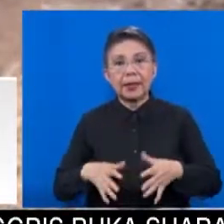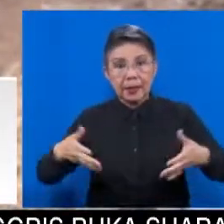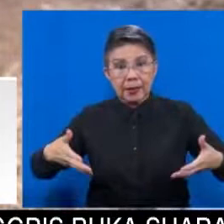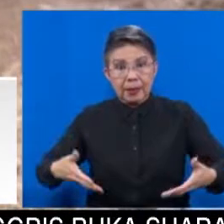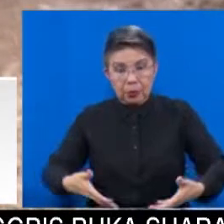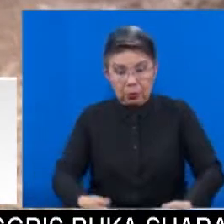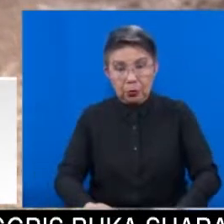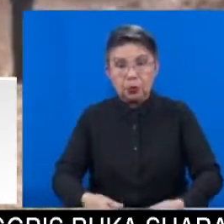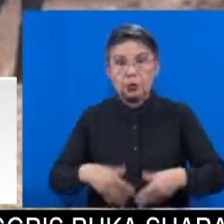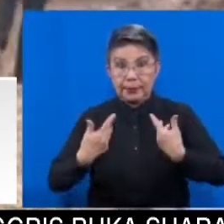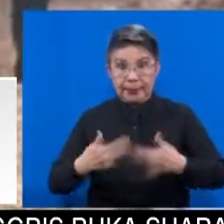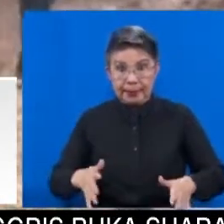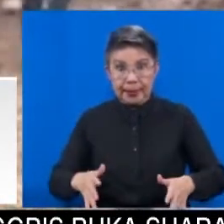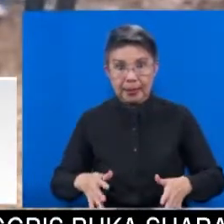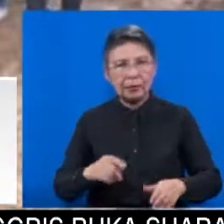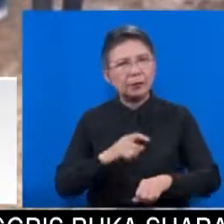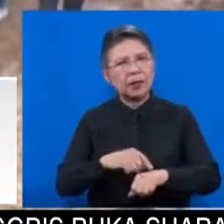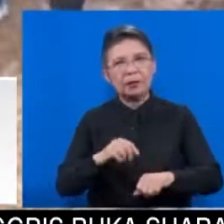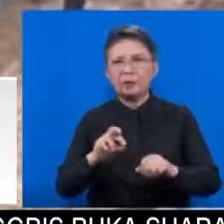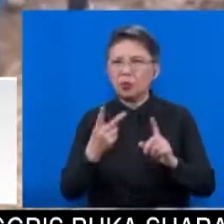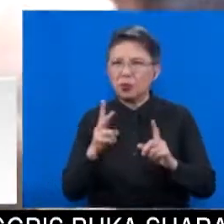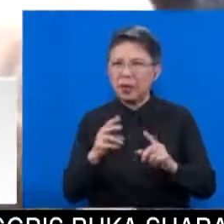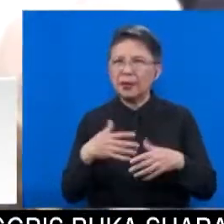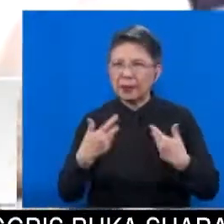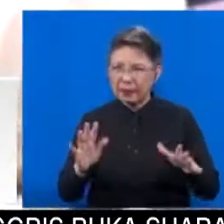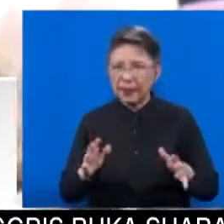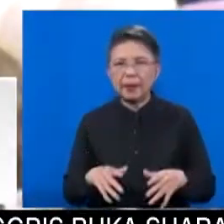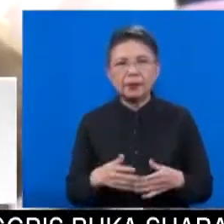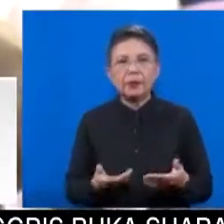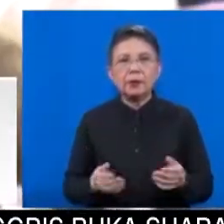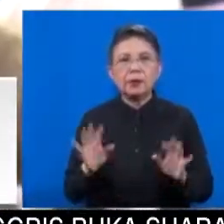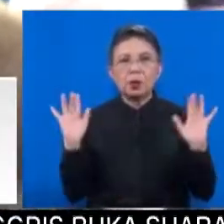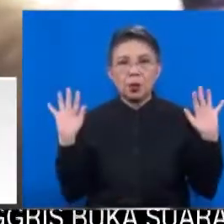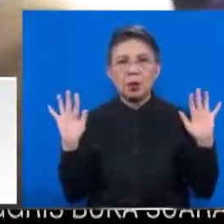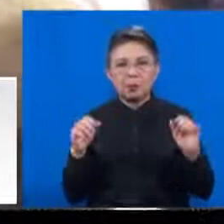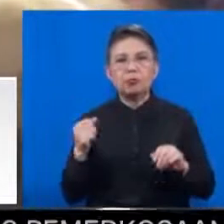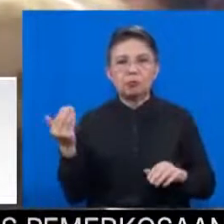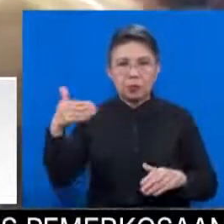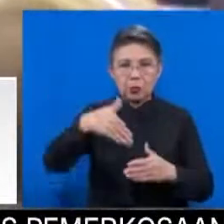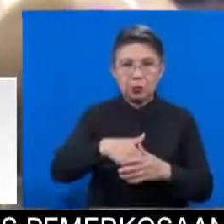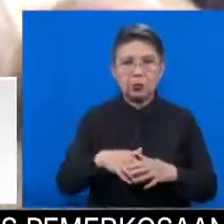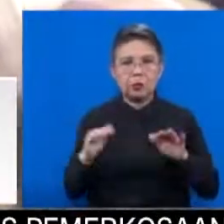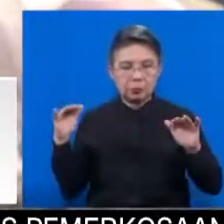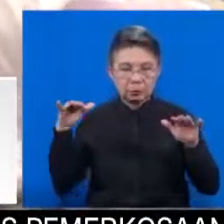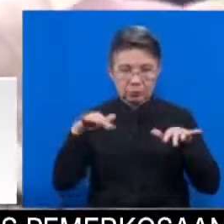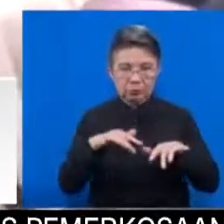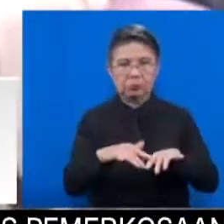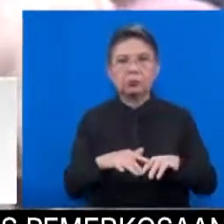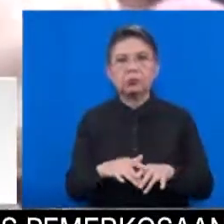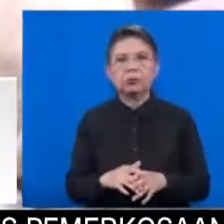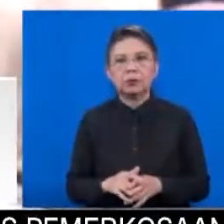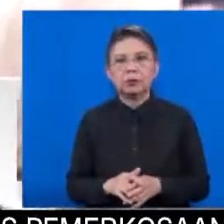jenazah Eril dimakamkan atau sekitar pukul 12 selesai dilakukan, warga sudah boleh melakukan ziarah kubur ke makam